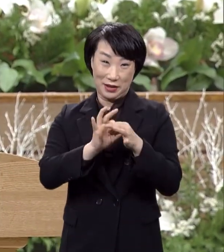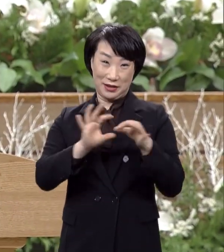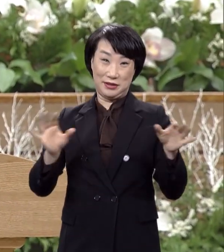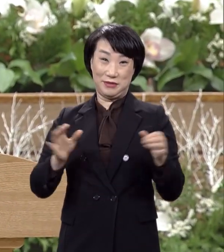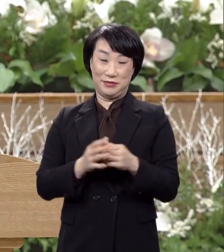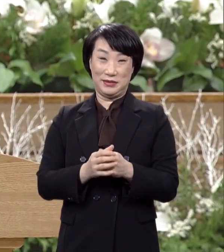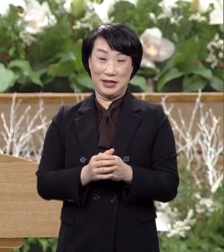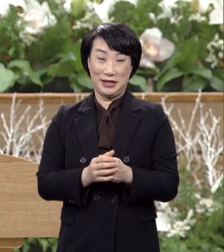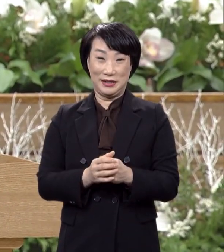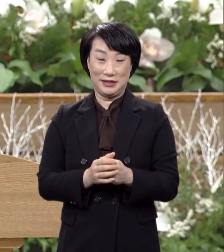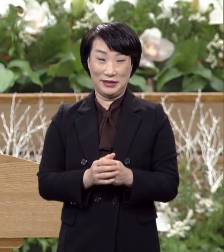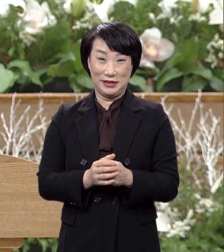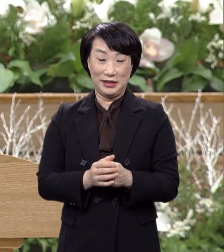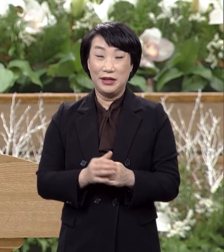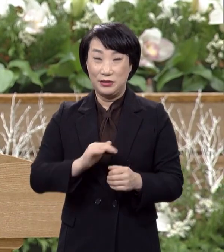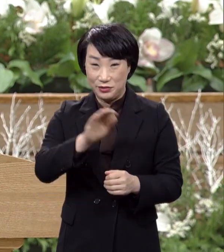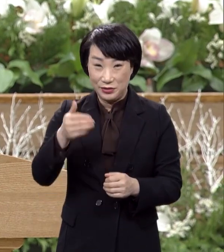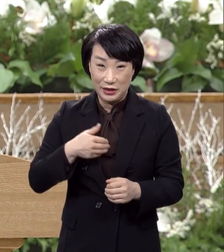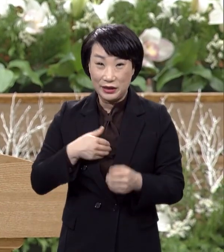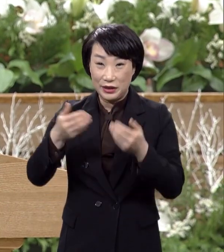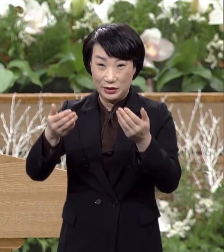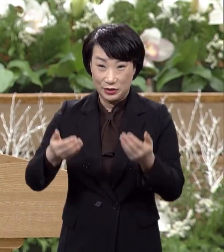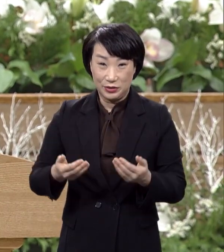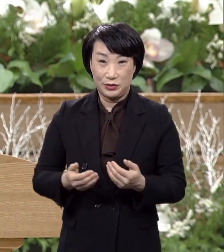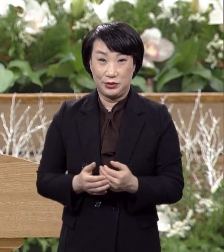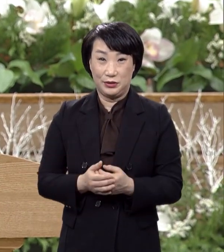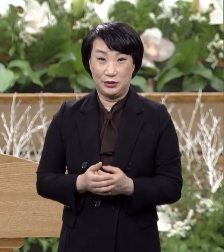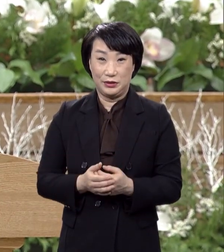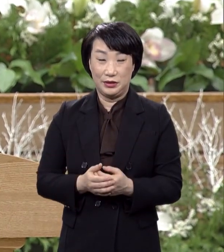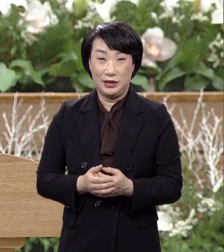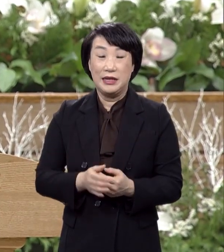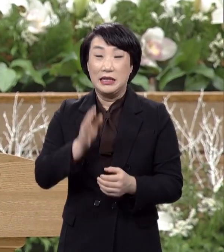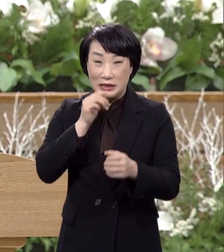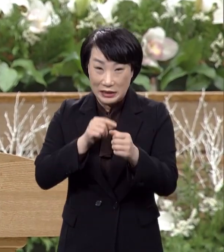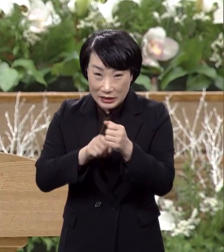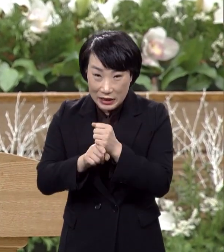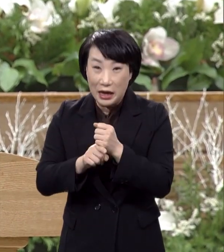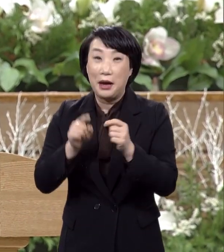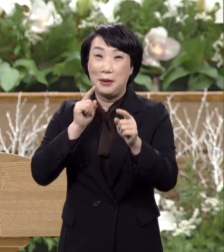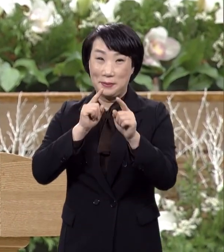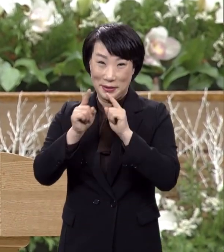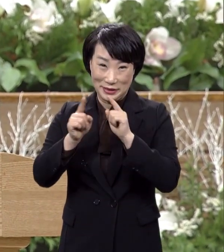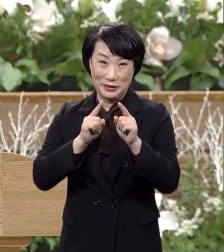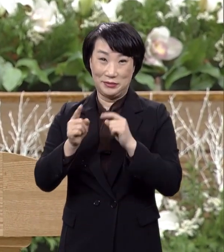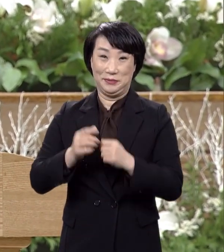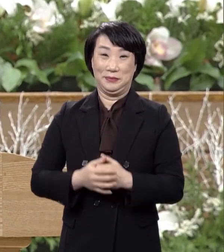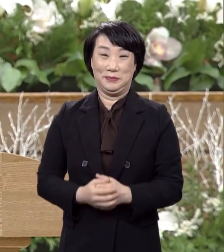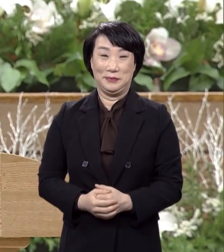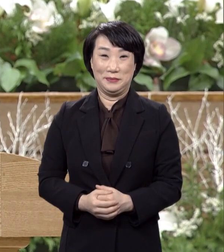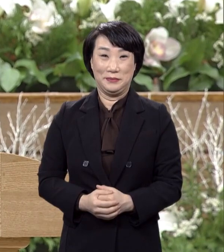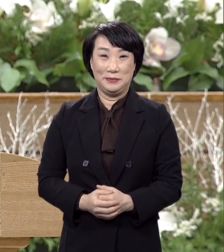초월해서 우리에게 주어지는 진리의 말씀이기에